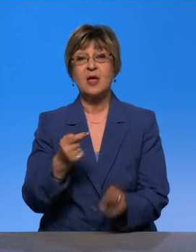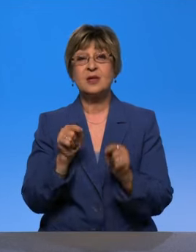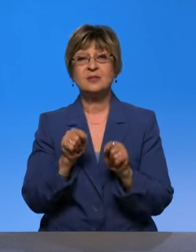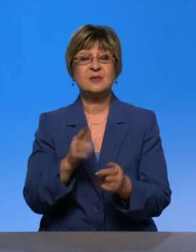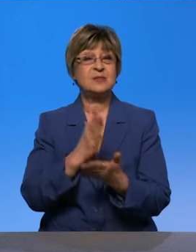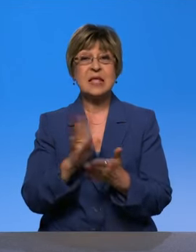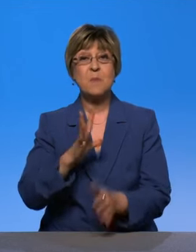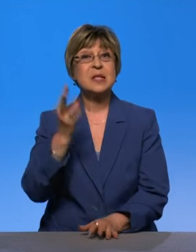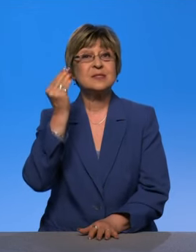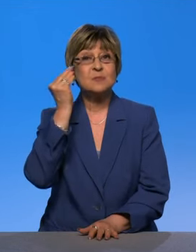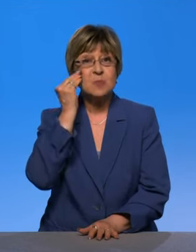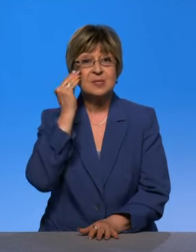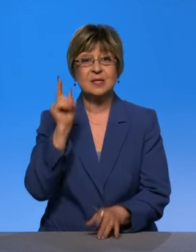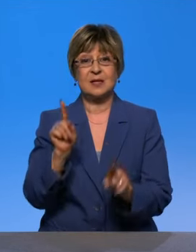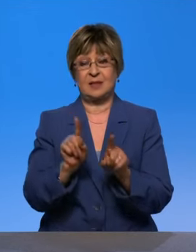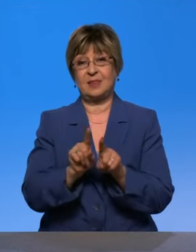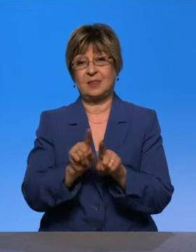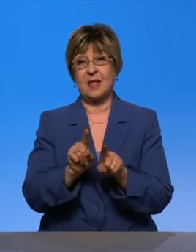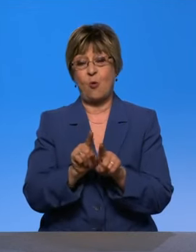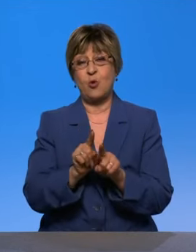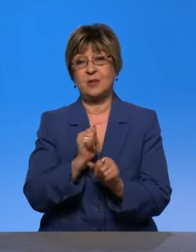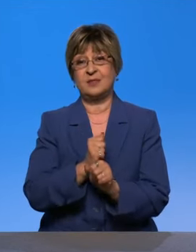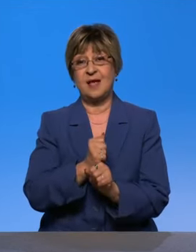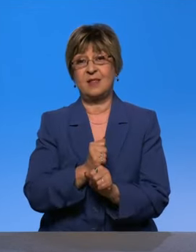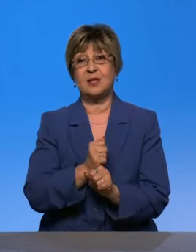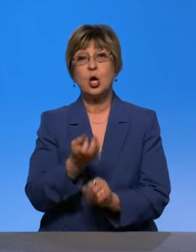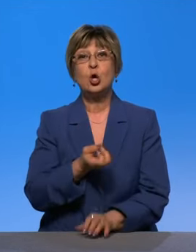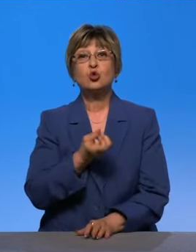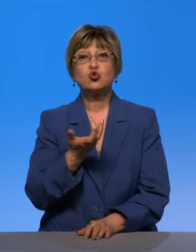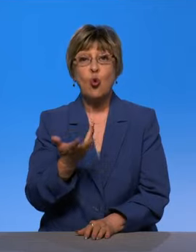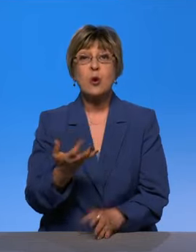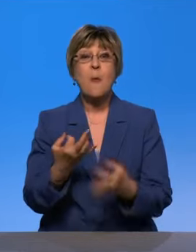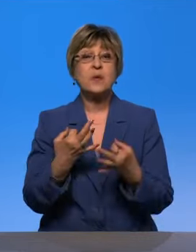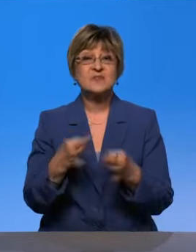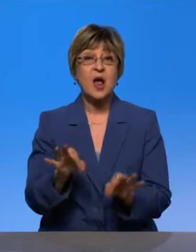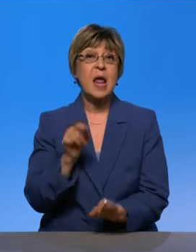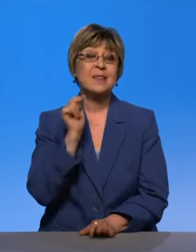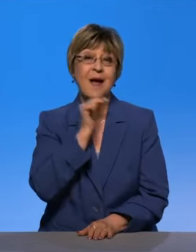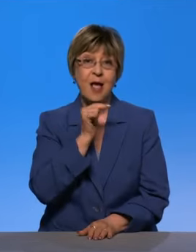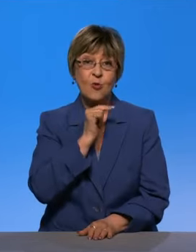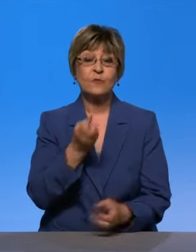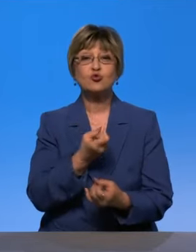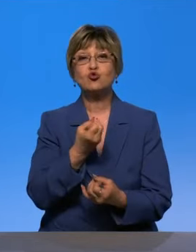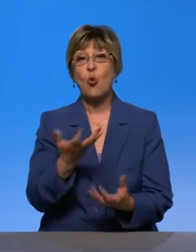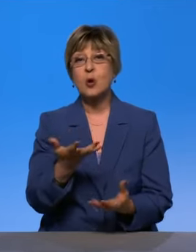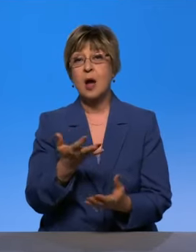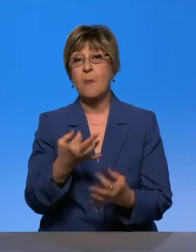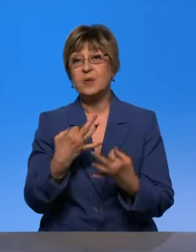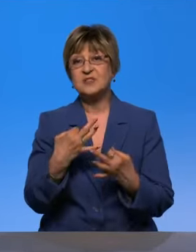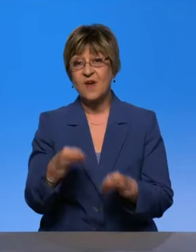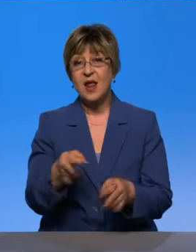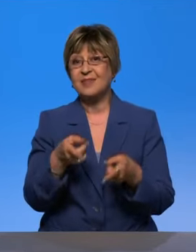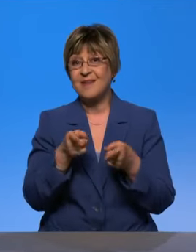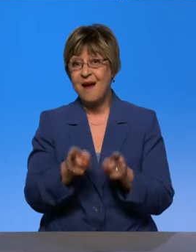имеет смысла такие кунштюки делать. То есть сколько позволяет экономика, сколько позволяет реальный сектор